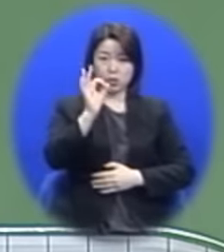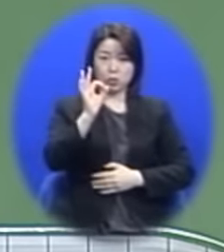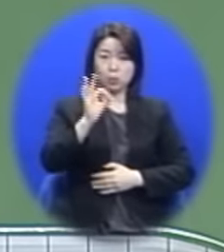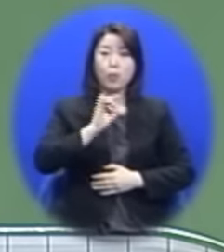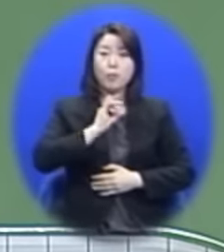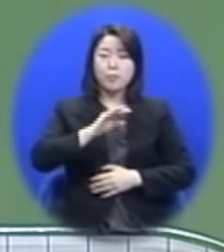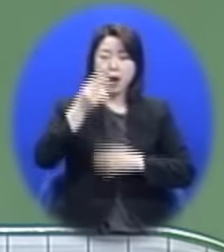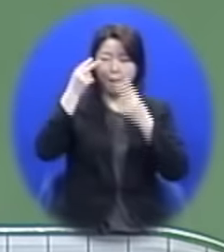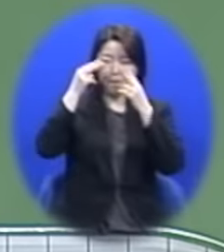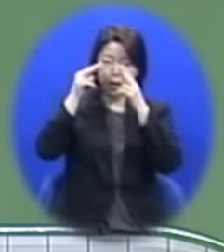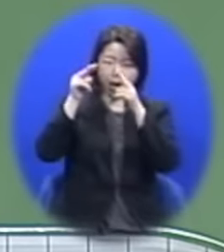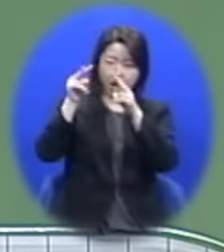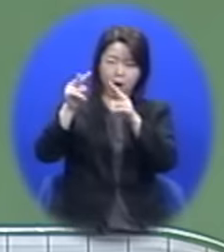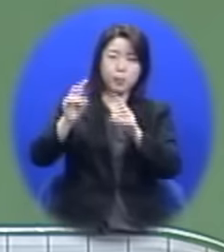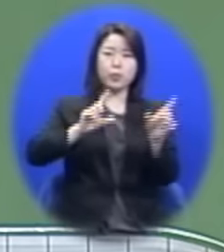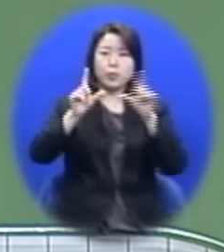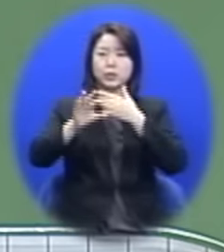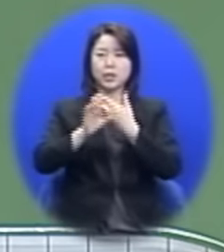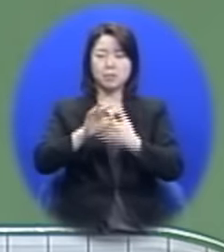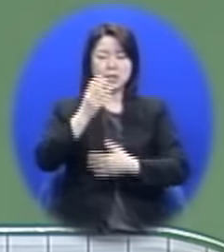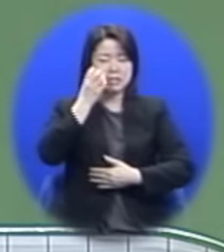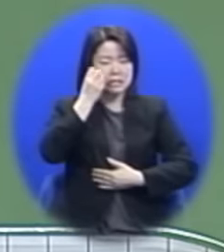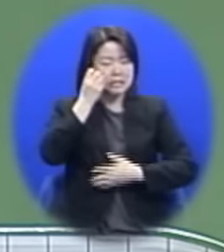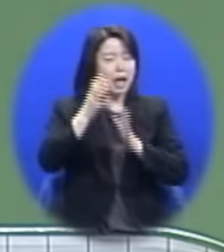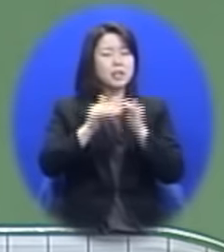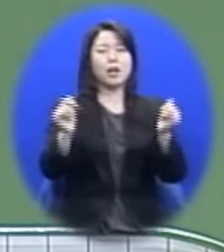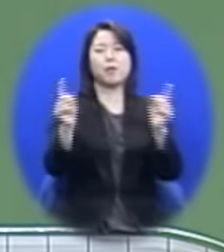돈만 바라보고 살면 사람이 이상한 사람이 됩니다.